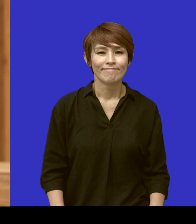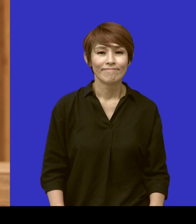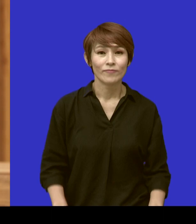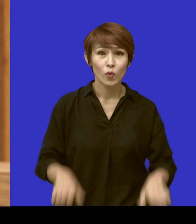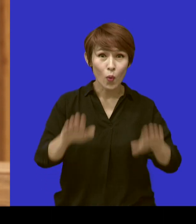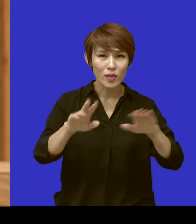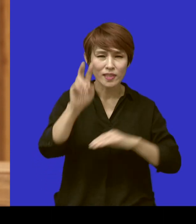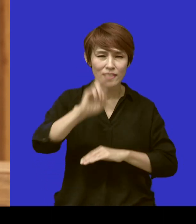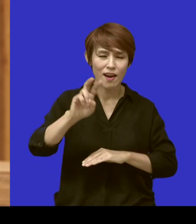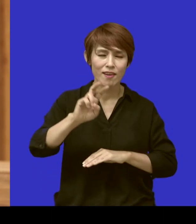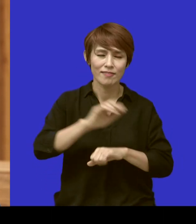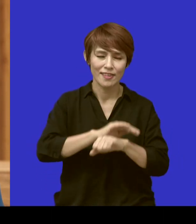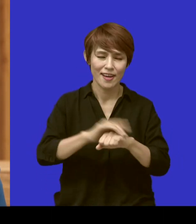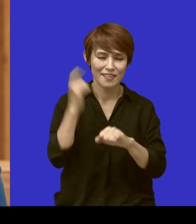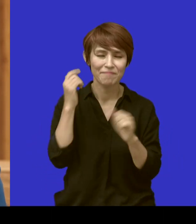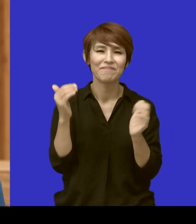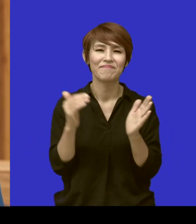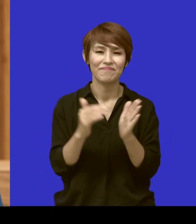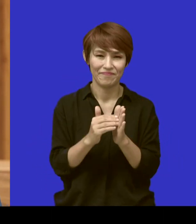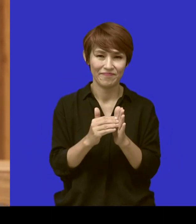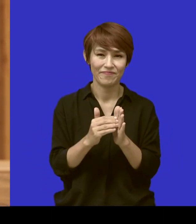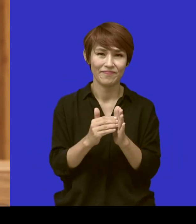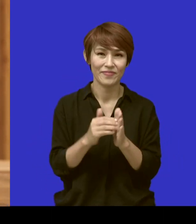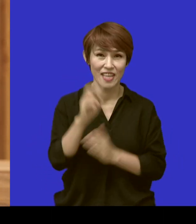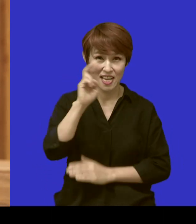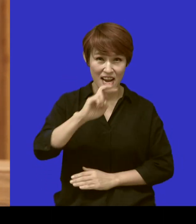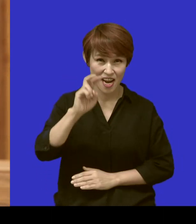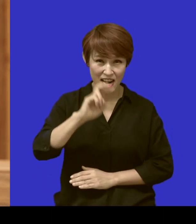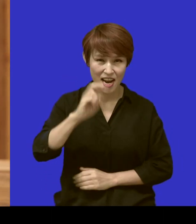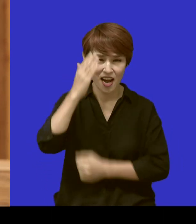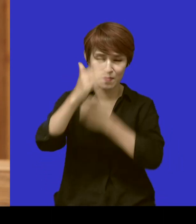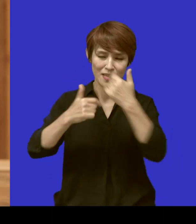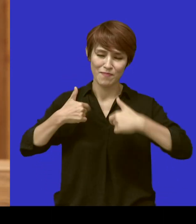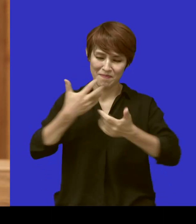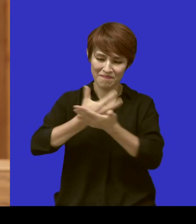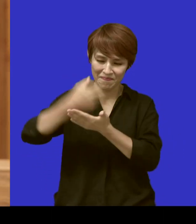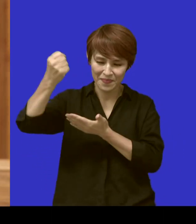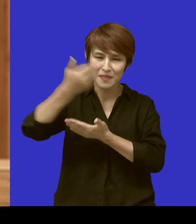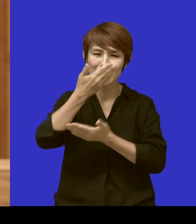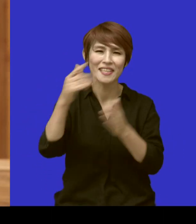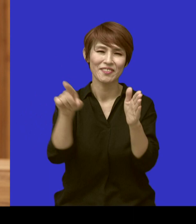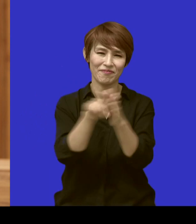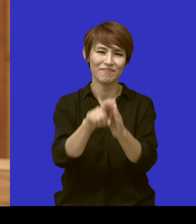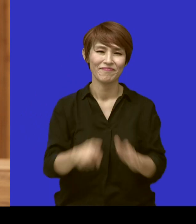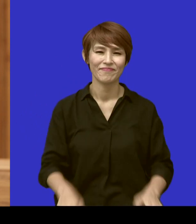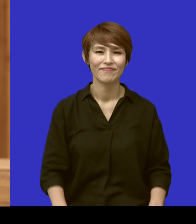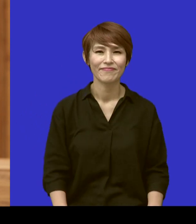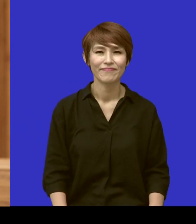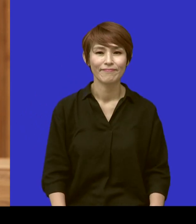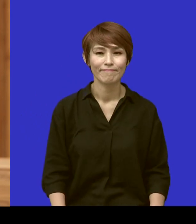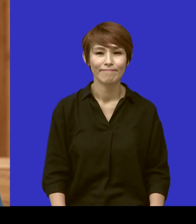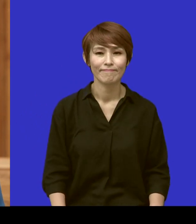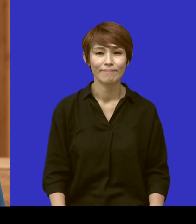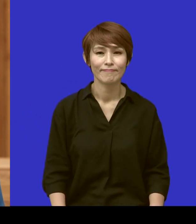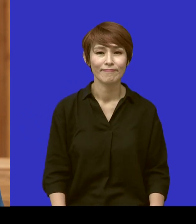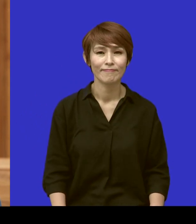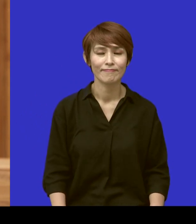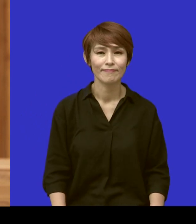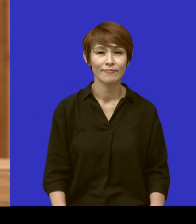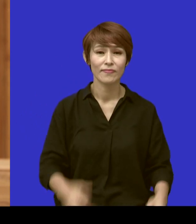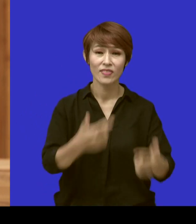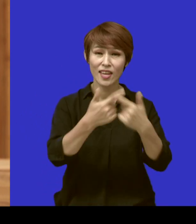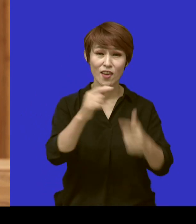오늘 찬양도 너무 기쁘게 잘 들었고 오늘 그 찬양을 또 하나님께서 기쁘게 받으셨으리라 믿습니다. 특히 저는 우리